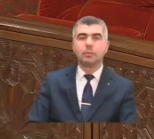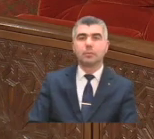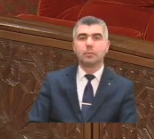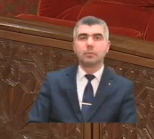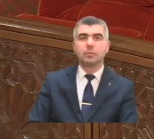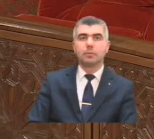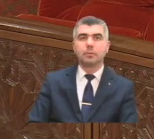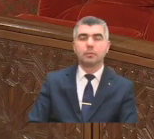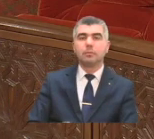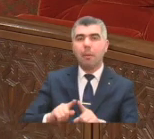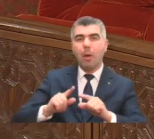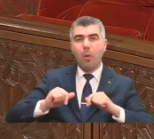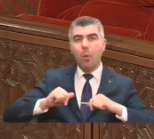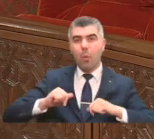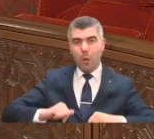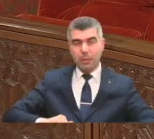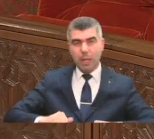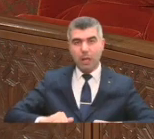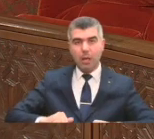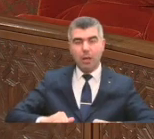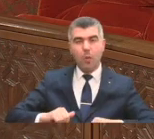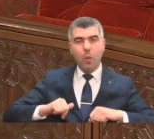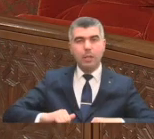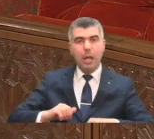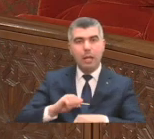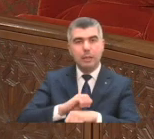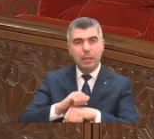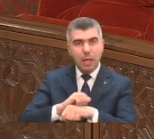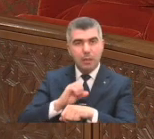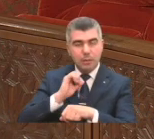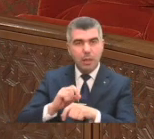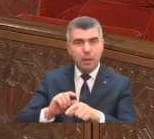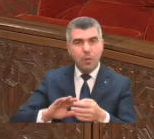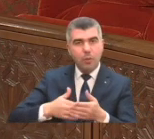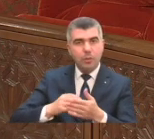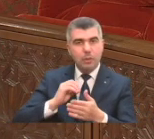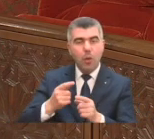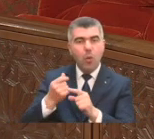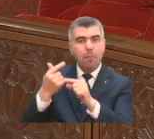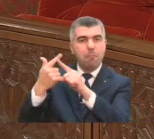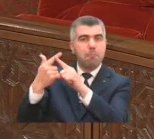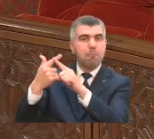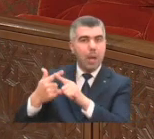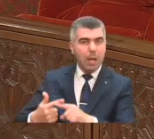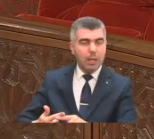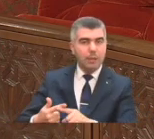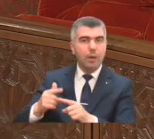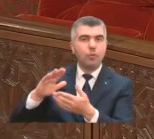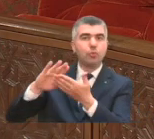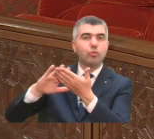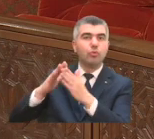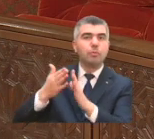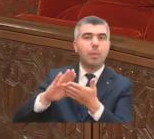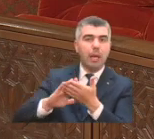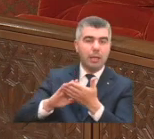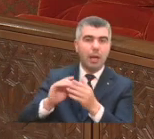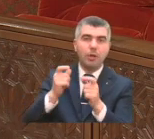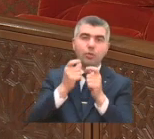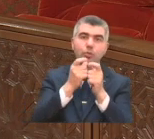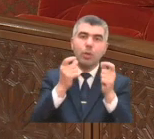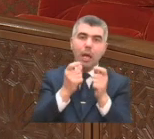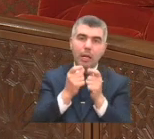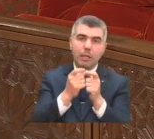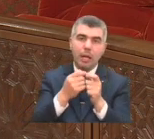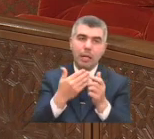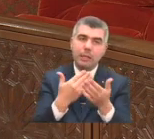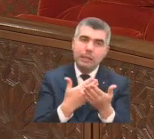ما بين الوزارة ووزارات الداخلية والصناعة والتجارة والاقتصاد المالية وجمعية المهنية لشركات الإسمنت